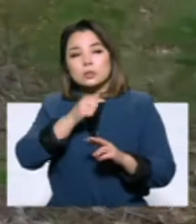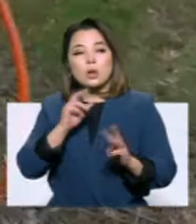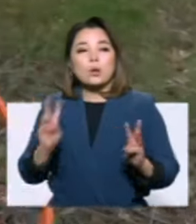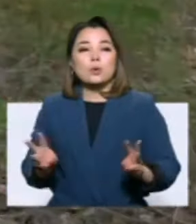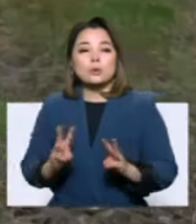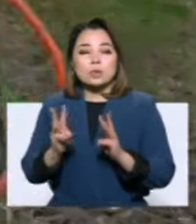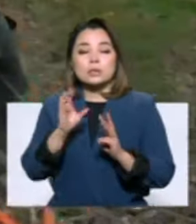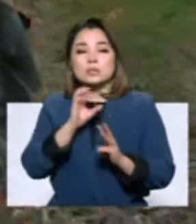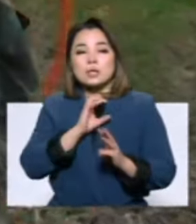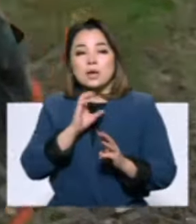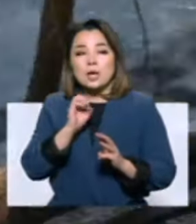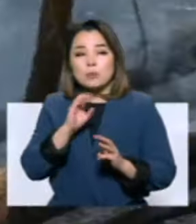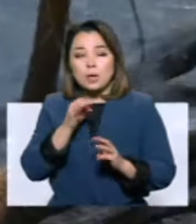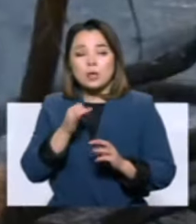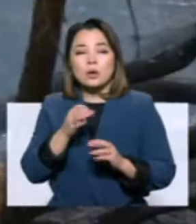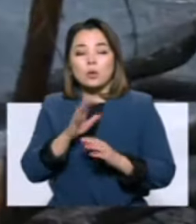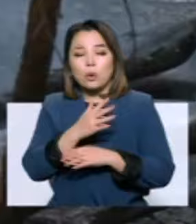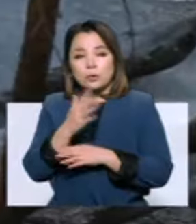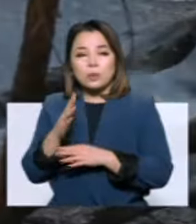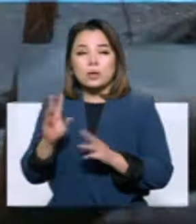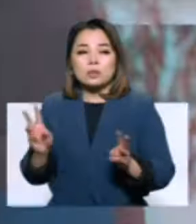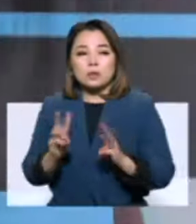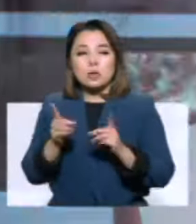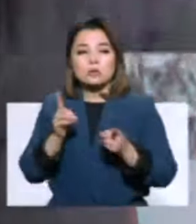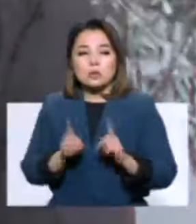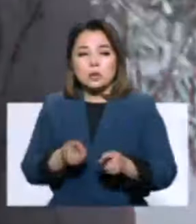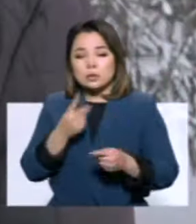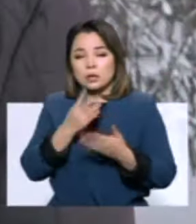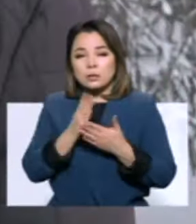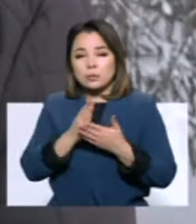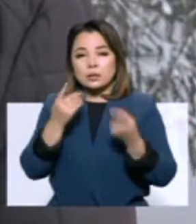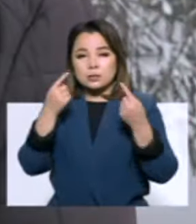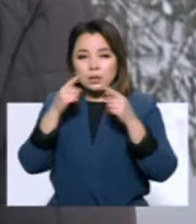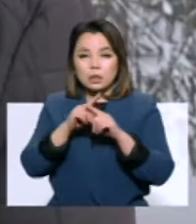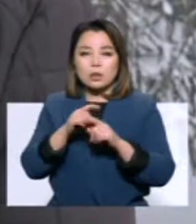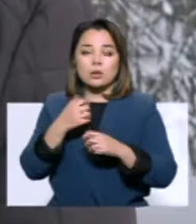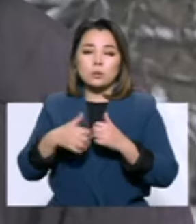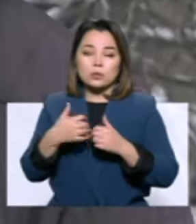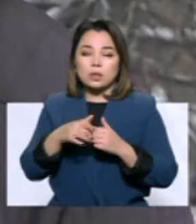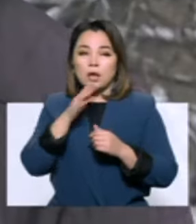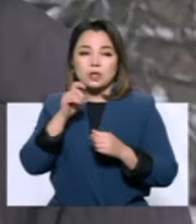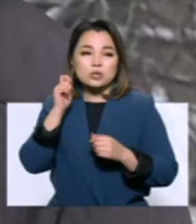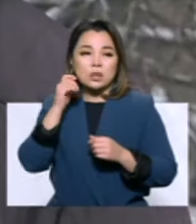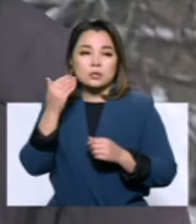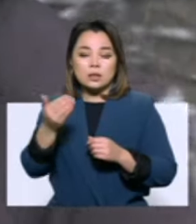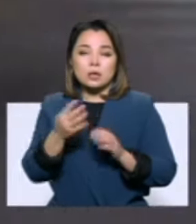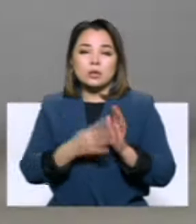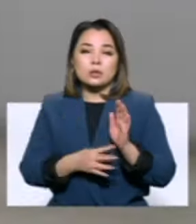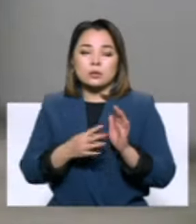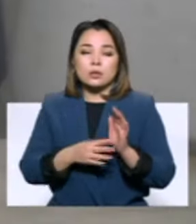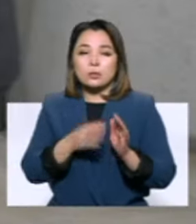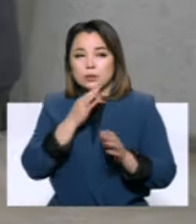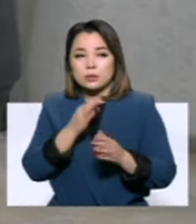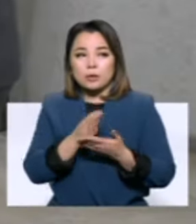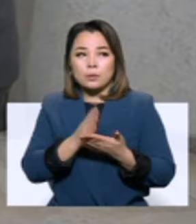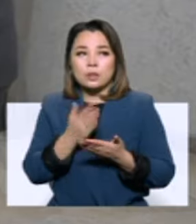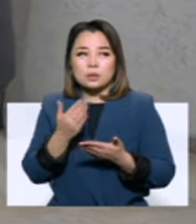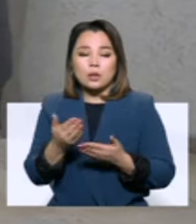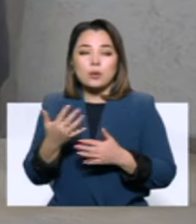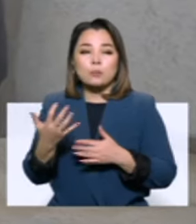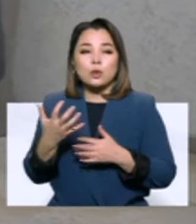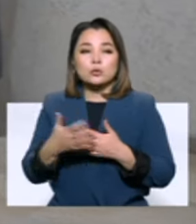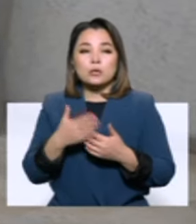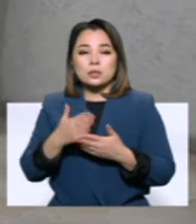болған Семей орманшылары да растап отыр. Техникалардың орташа жасы 90 жылдарға дейді. 500-ге